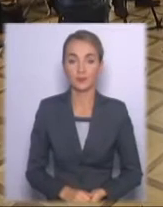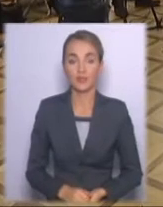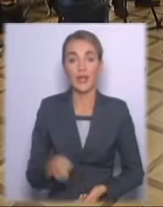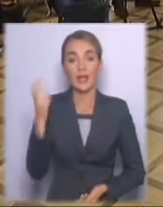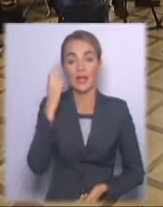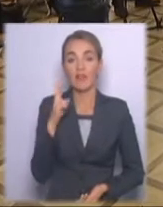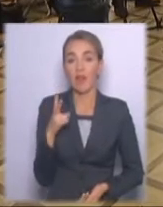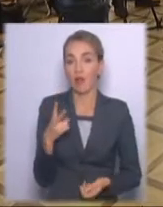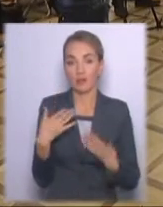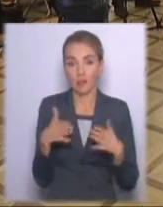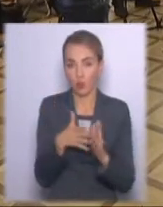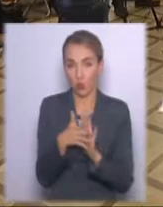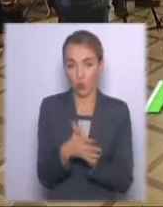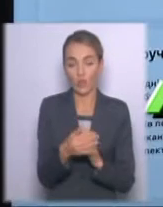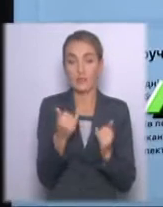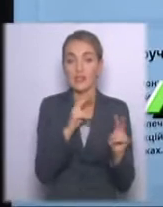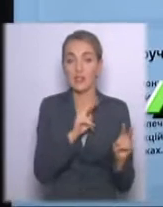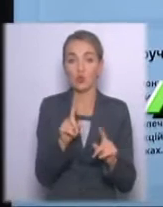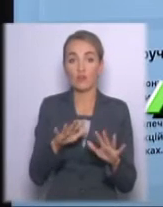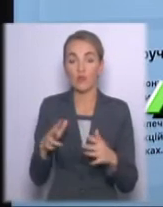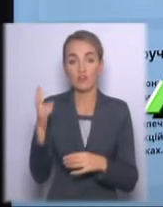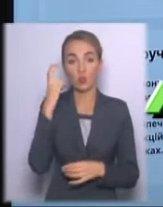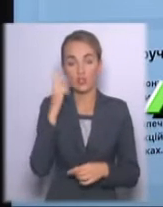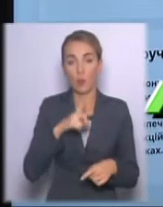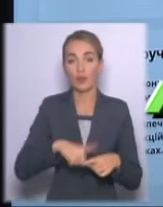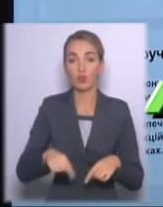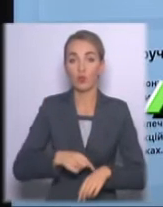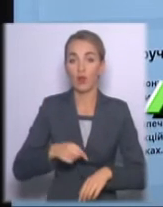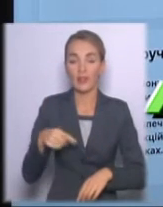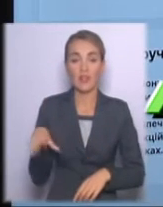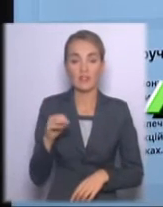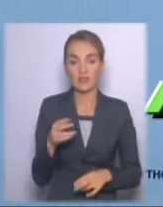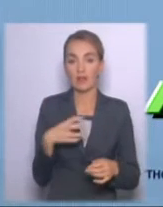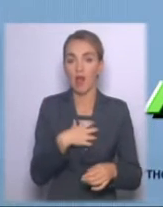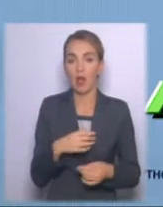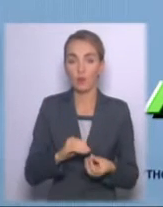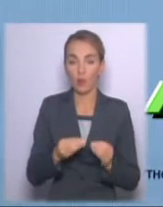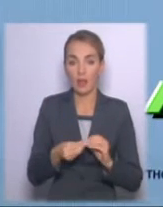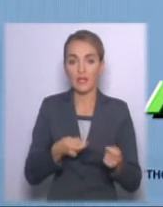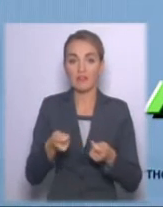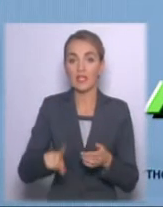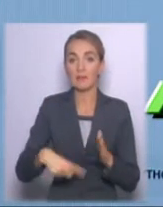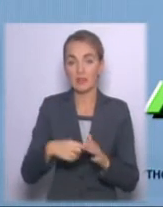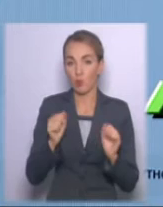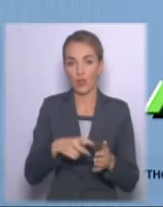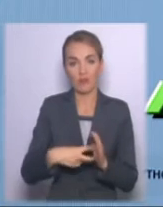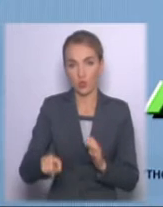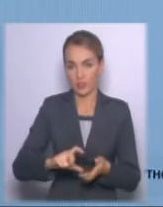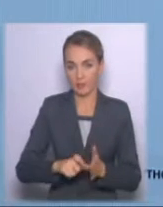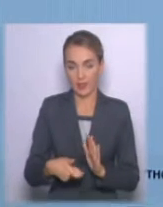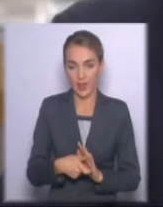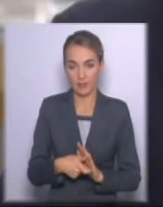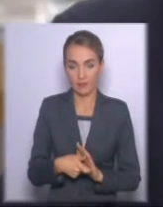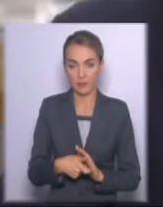Київ як на долоні. Тепер стежити за тим, що відбувається у столиці, та оперативно реагувати на всі нагальні проблеми керівники міста можуть, не виходячи з кабінетів.